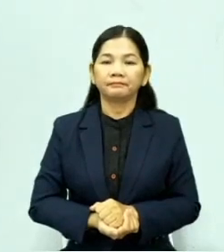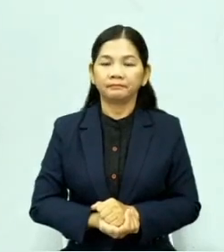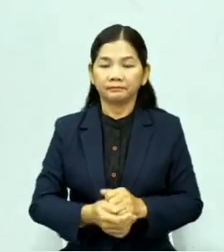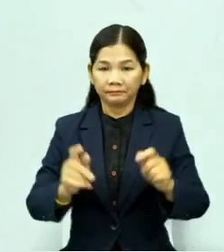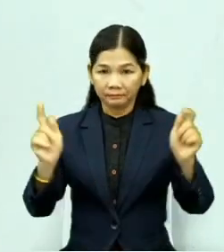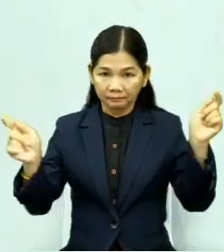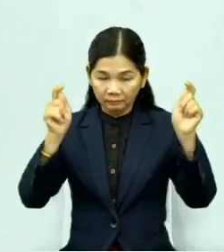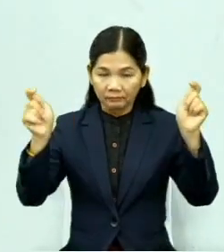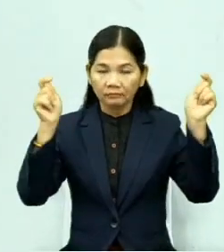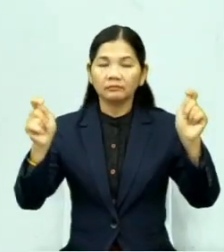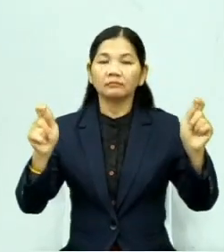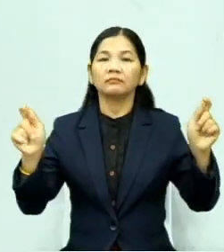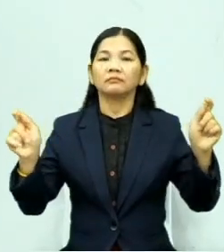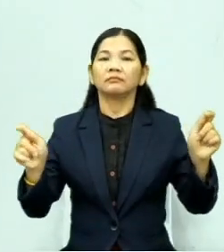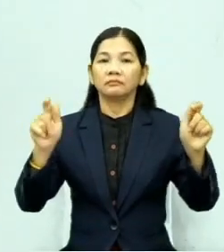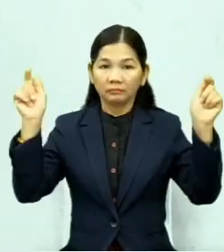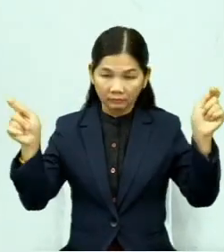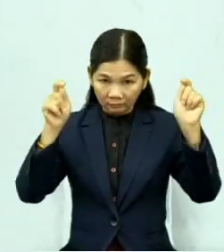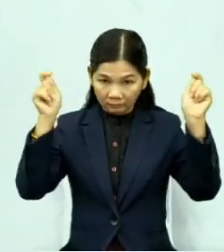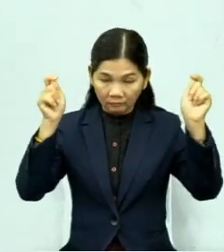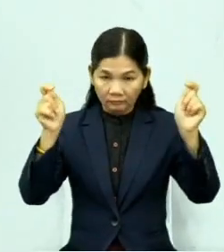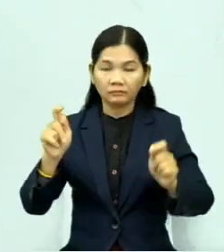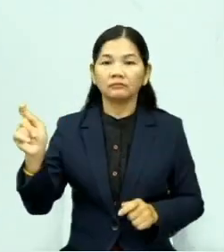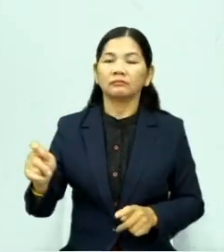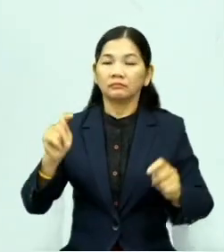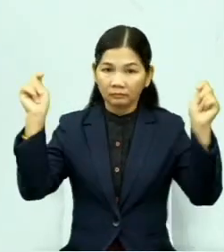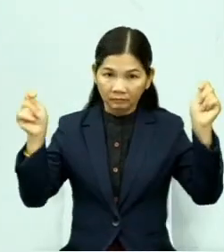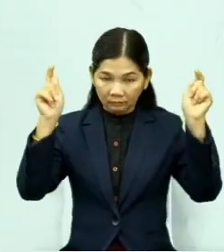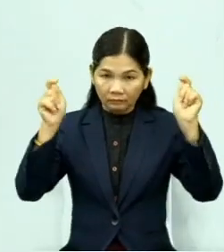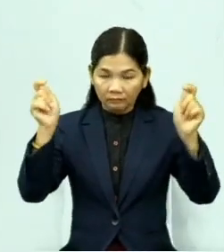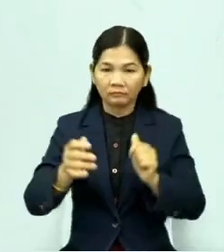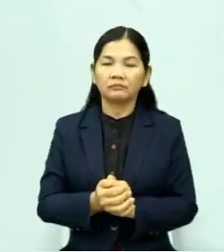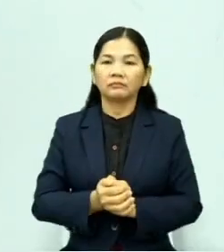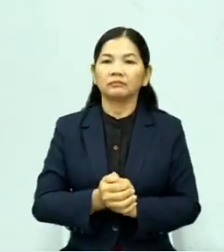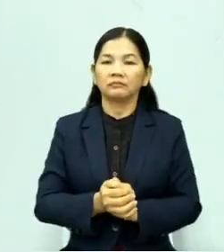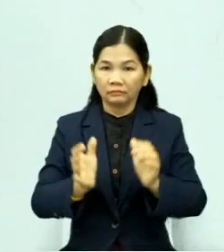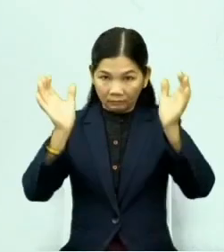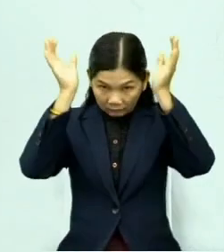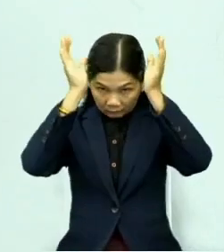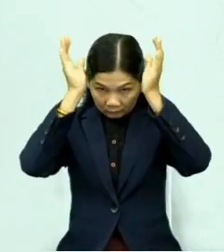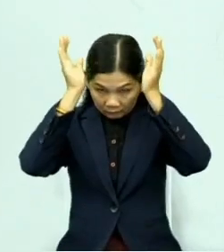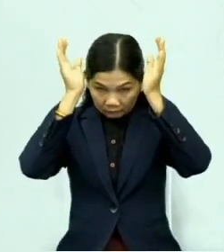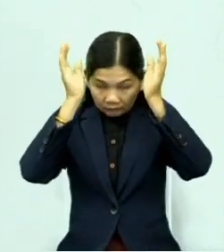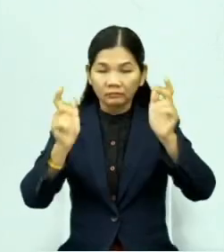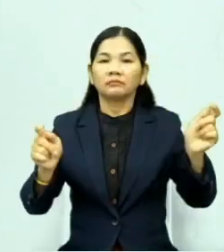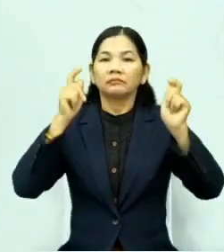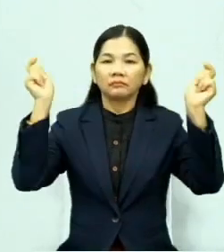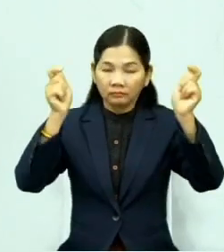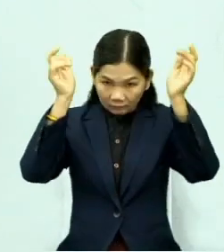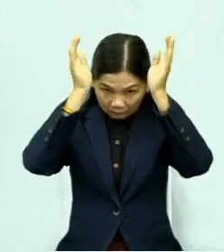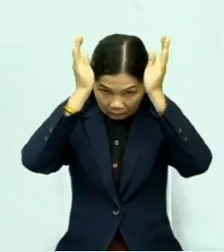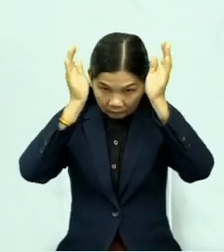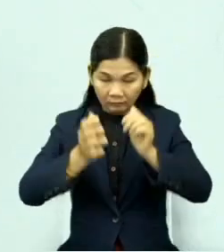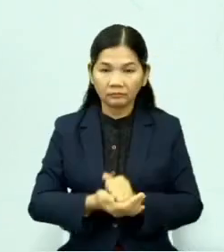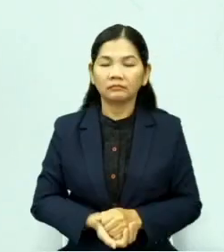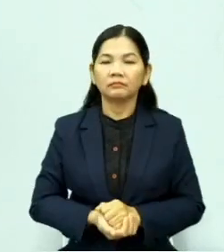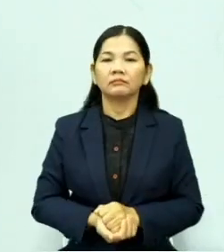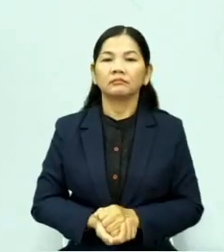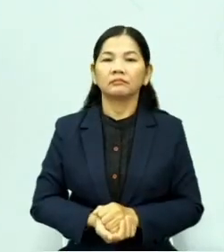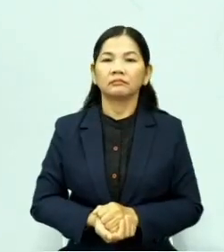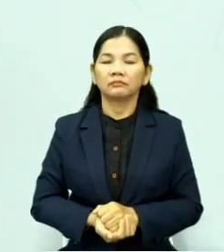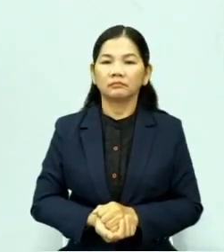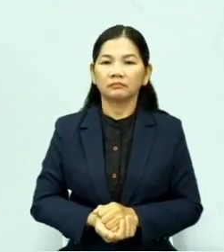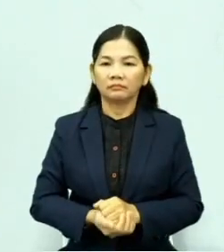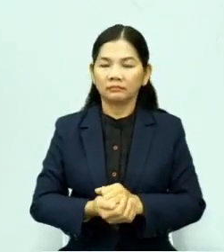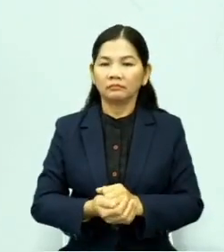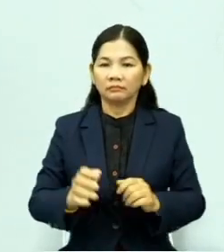ណ្យអ្វីខ្លះទៅកូនចាគឺមានពិធីបុណ្យចាបុណ្យតខិនចាមានបុណ្យអ្វីទៀតកូនច cá bún chả bún